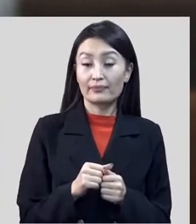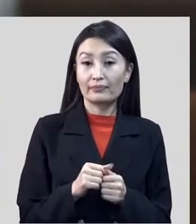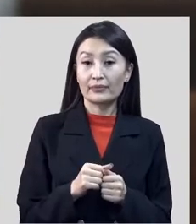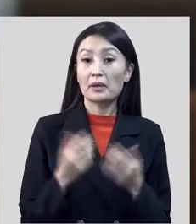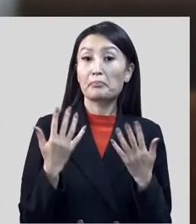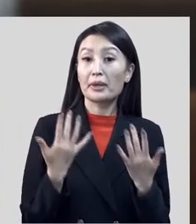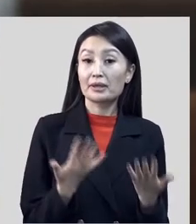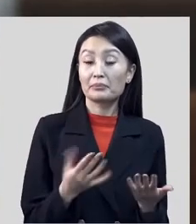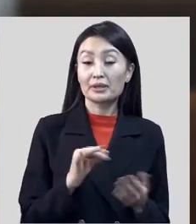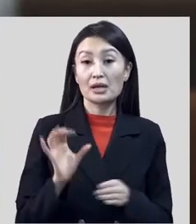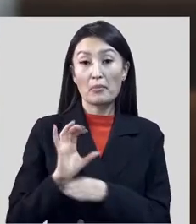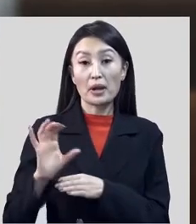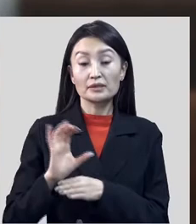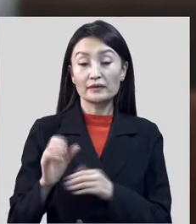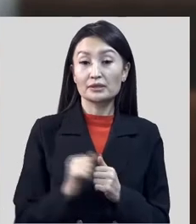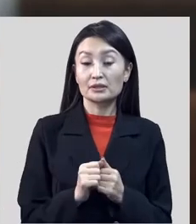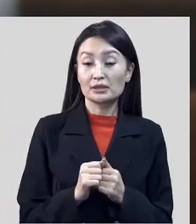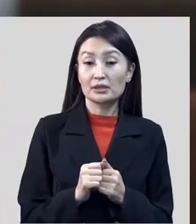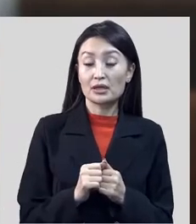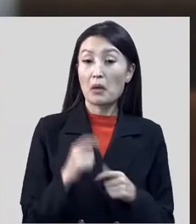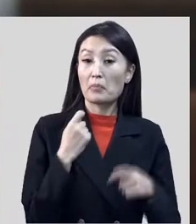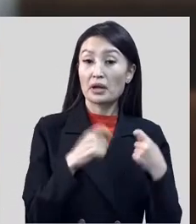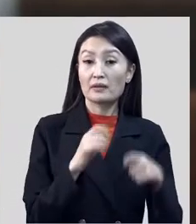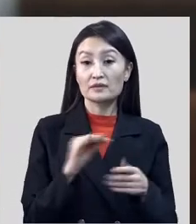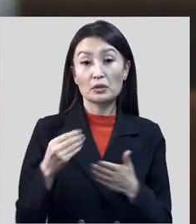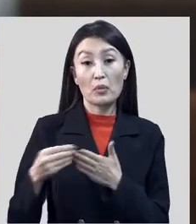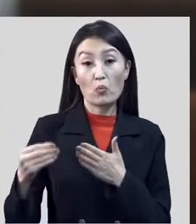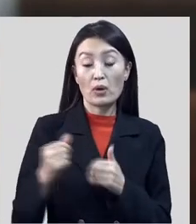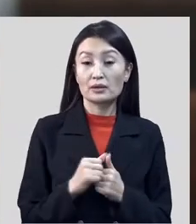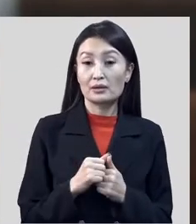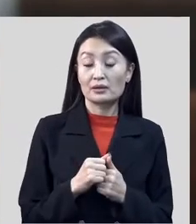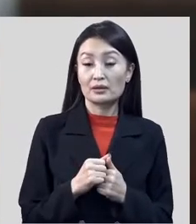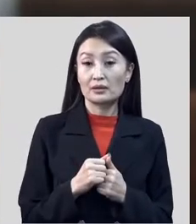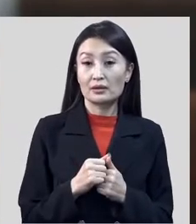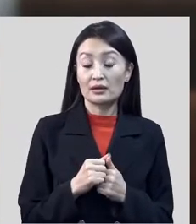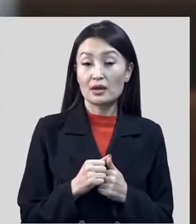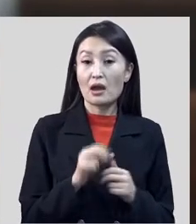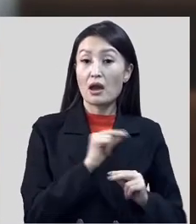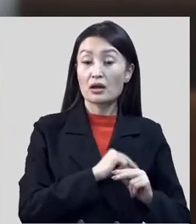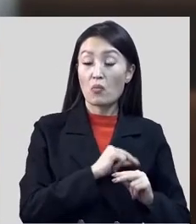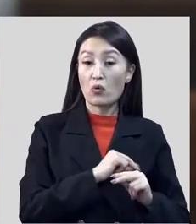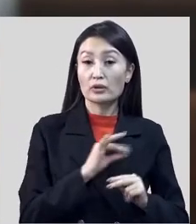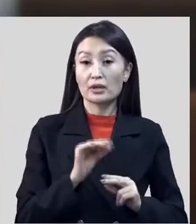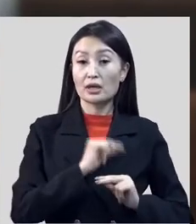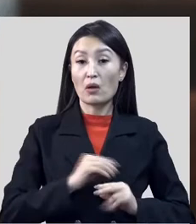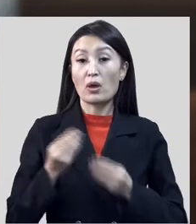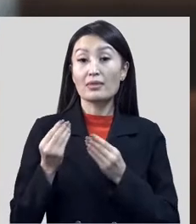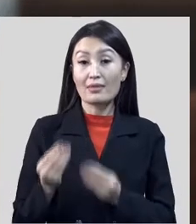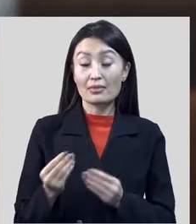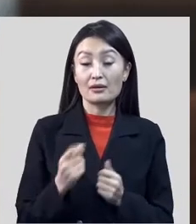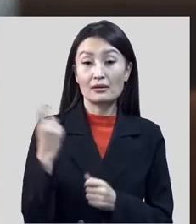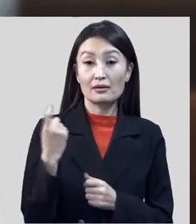потребители и производители продавцы и покупатели работники и работодатели